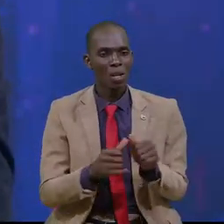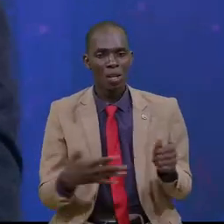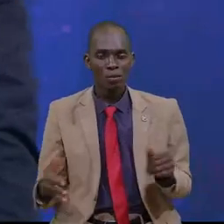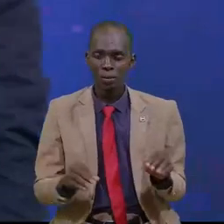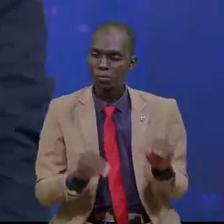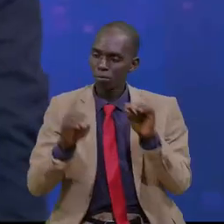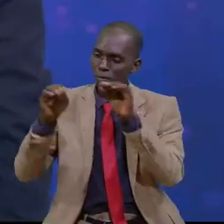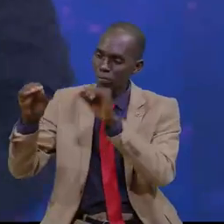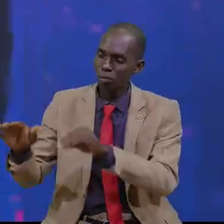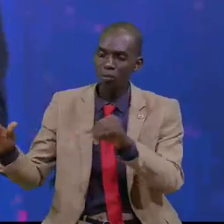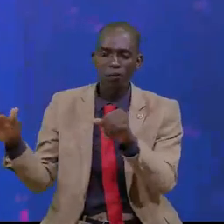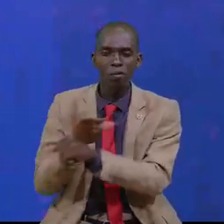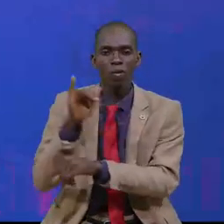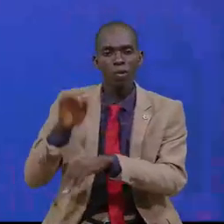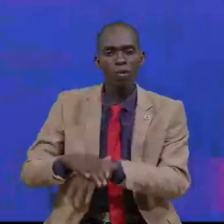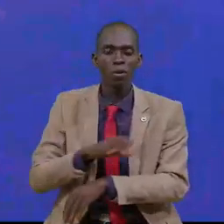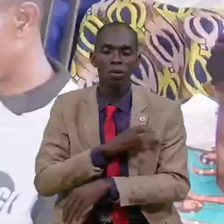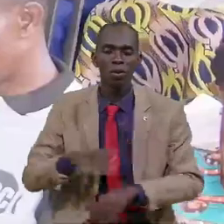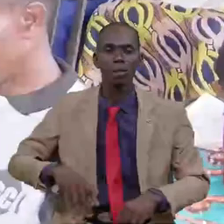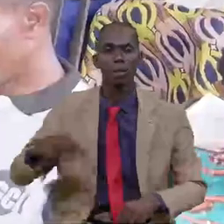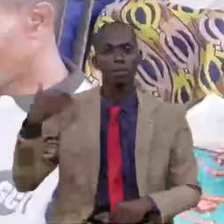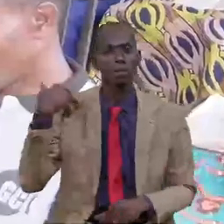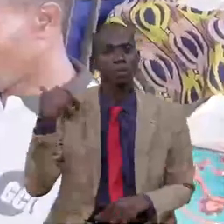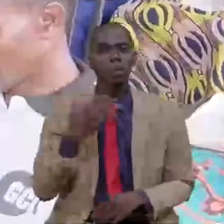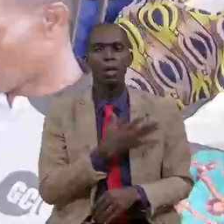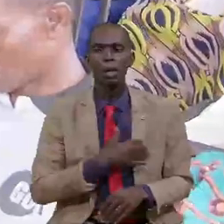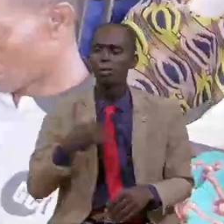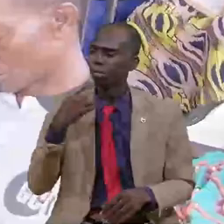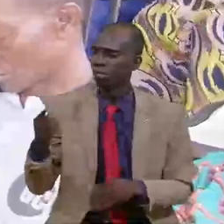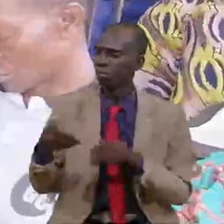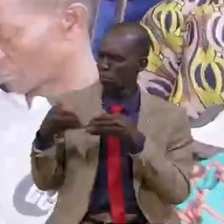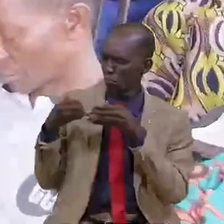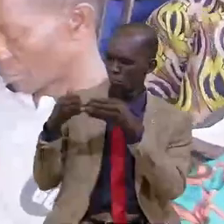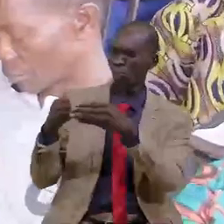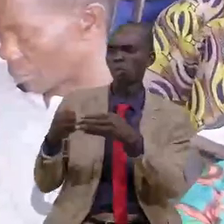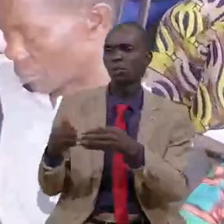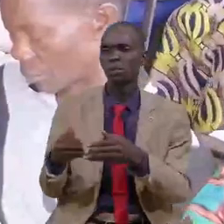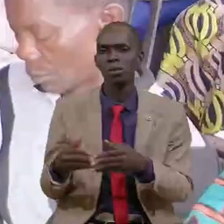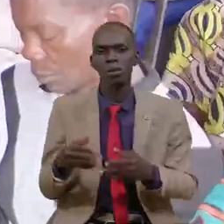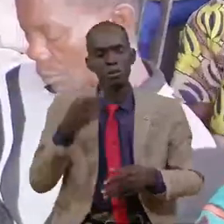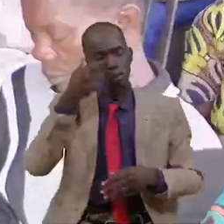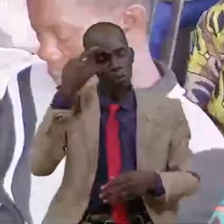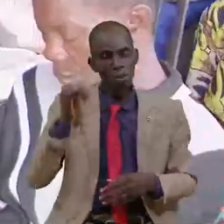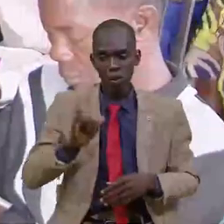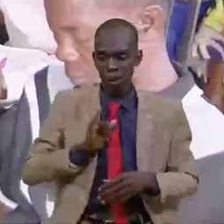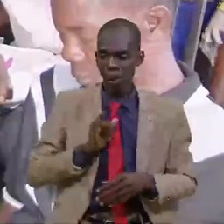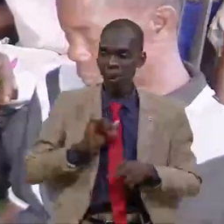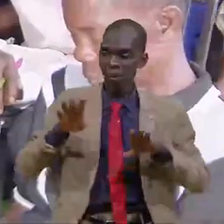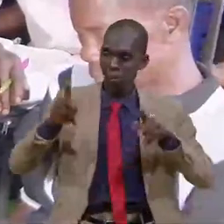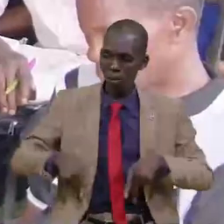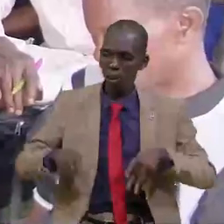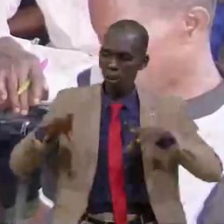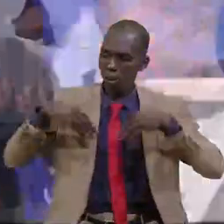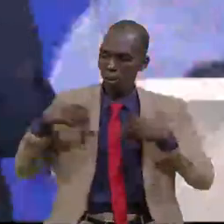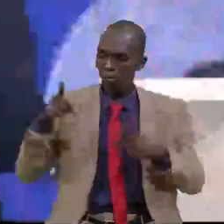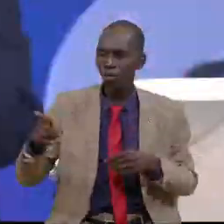corps. Nous plaçons, reposerons tout sur son épaule. Et nous disons, vie. Parce que je t'accepte et je